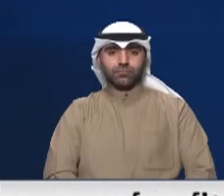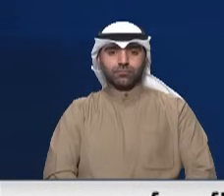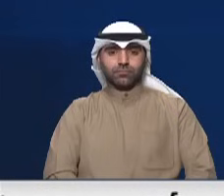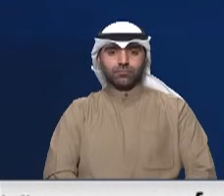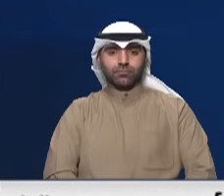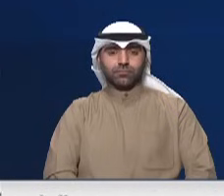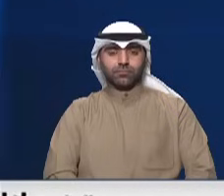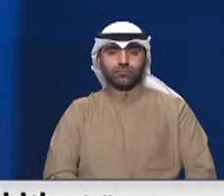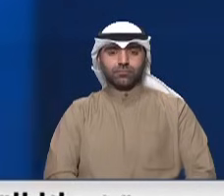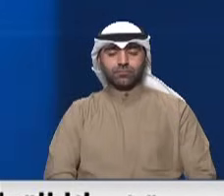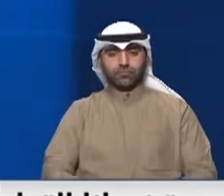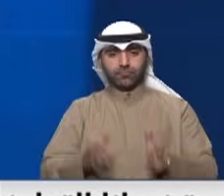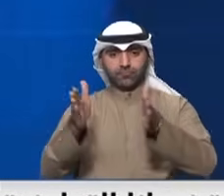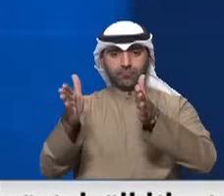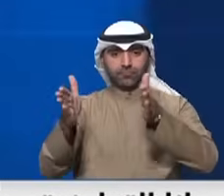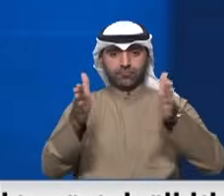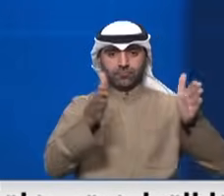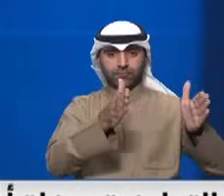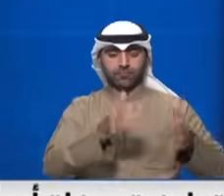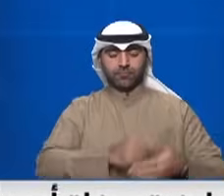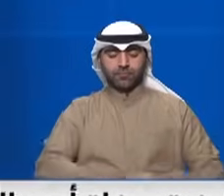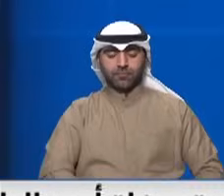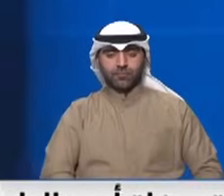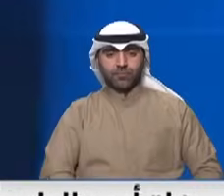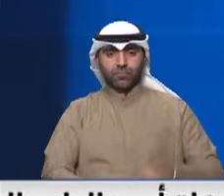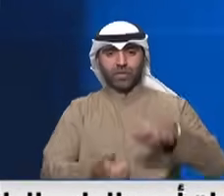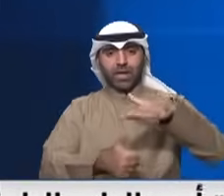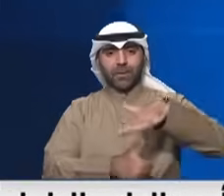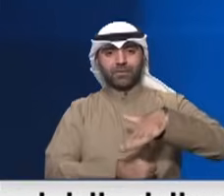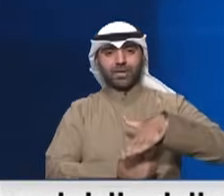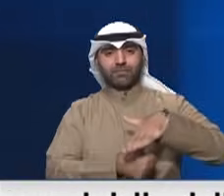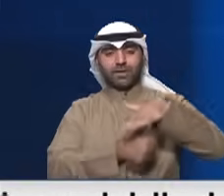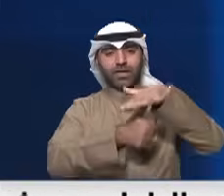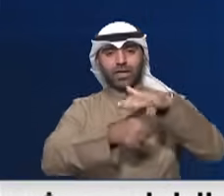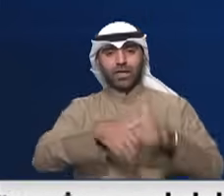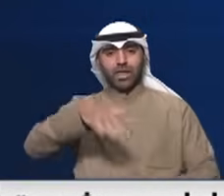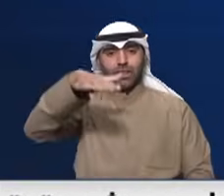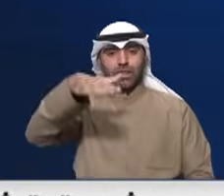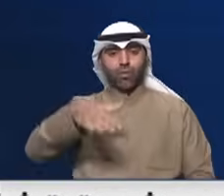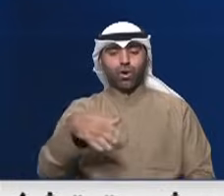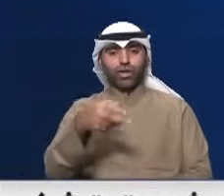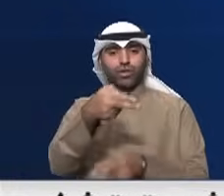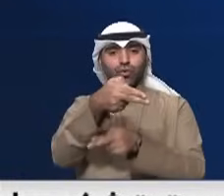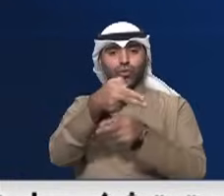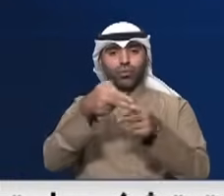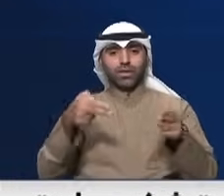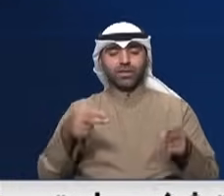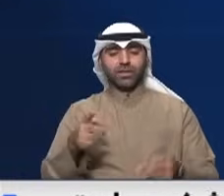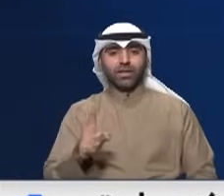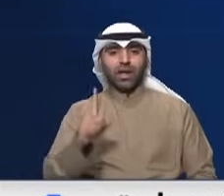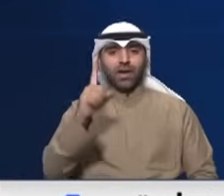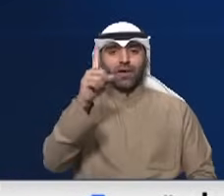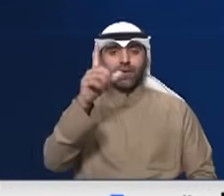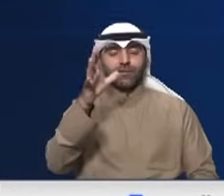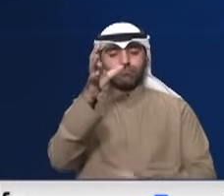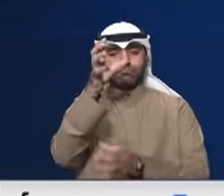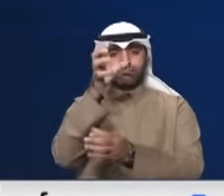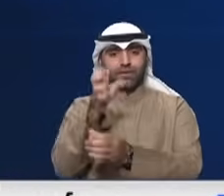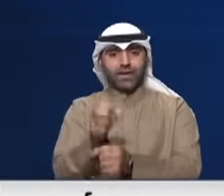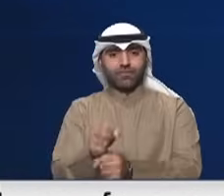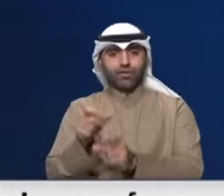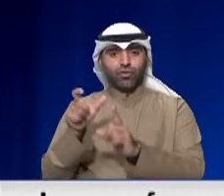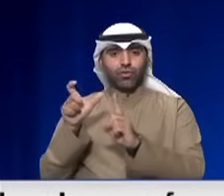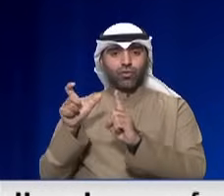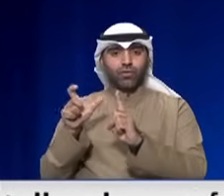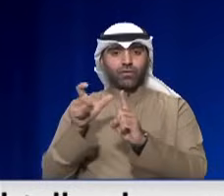العافيه تلقى حضره صاحب السمو امير البلاد الشيخ مشعل الاحمد الجابر ال صباح حفظه الله